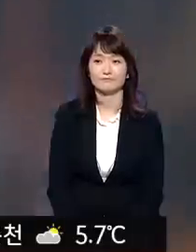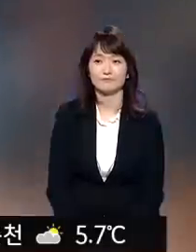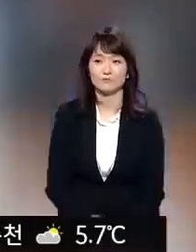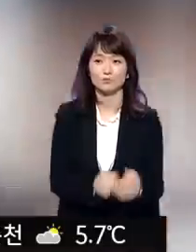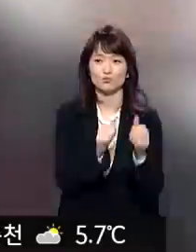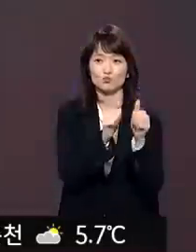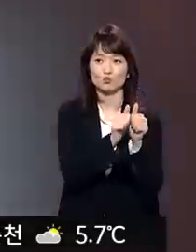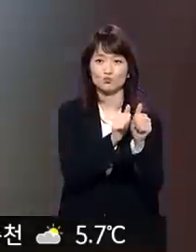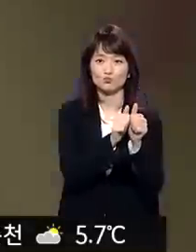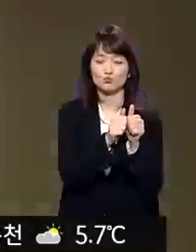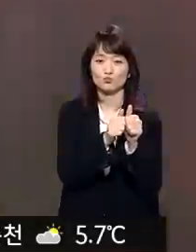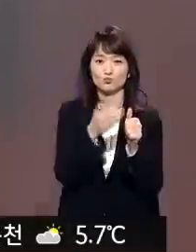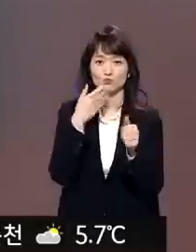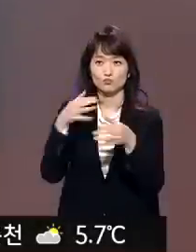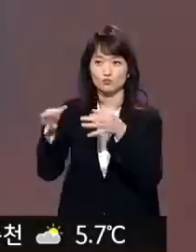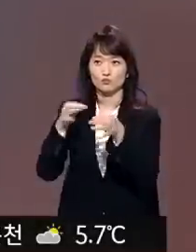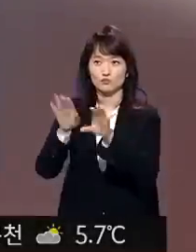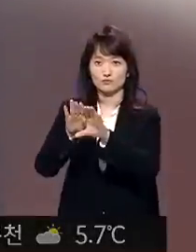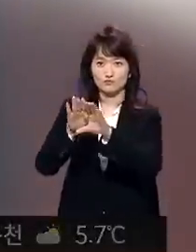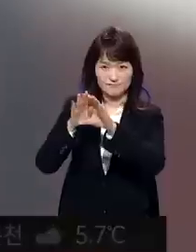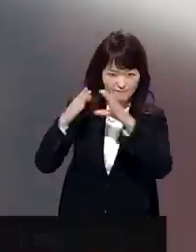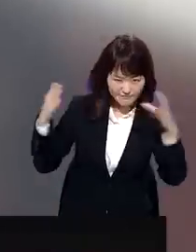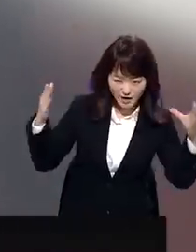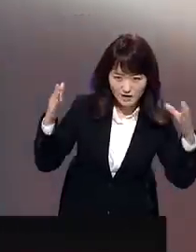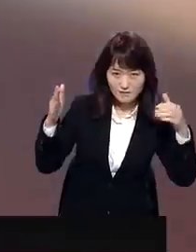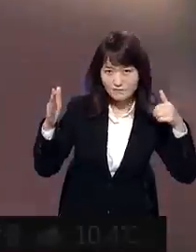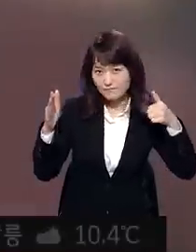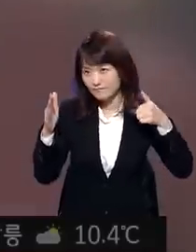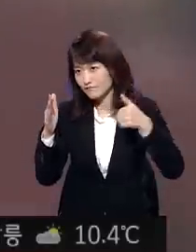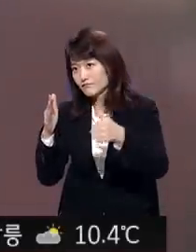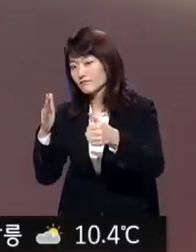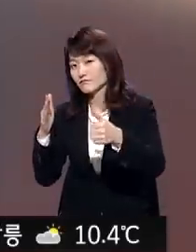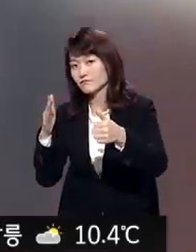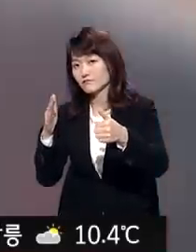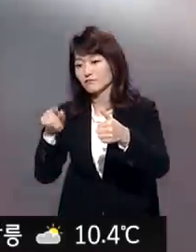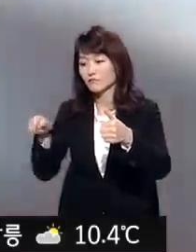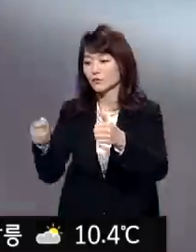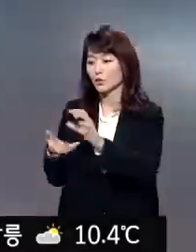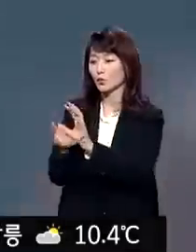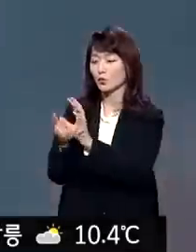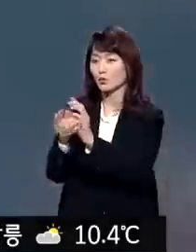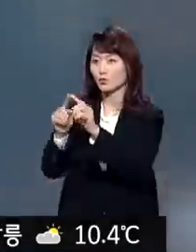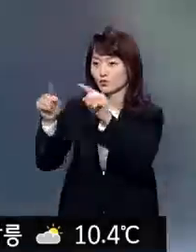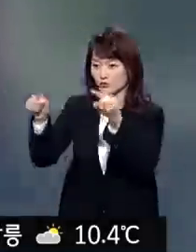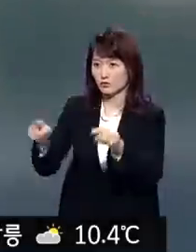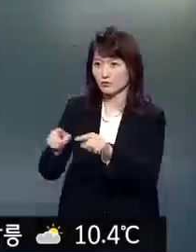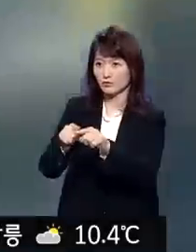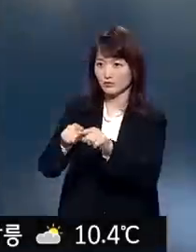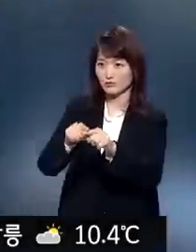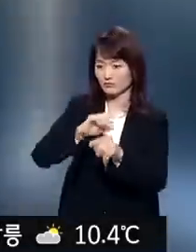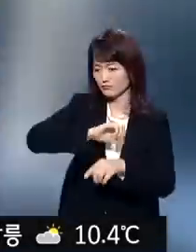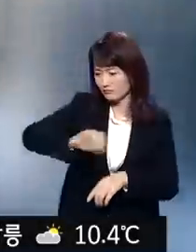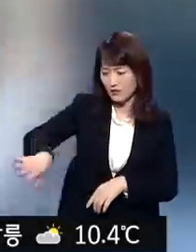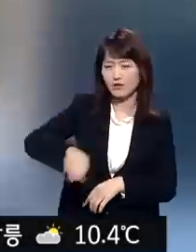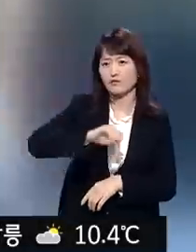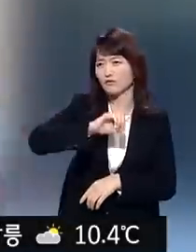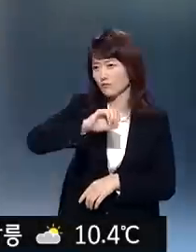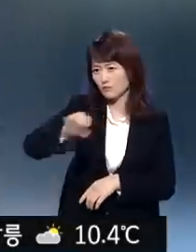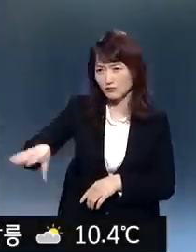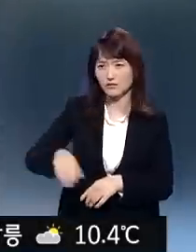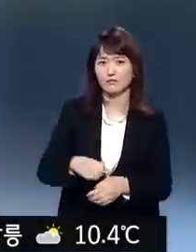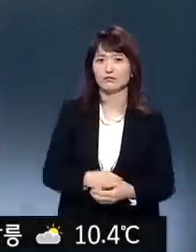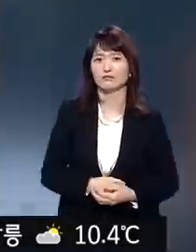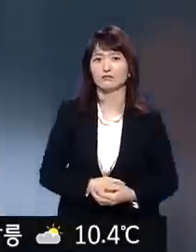한 남성이 식당 문을 세차게 열고 들어오더니 저 옆에 있던 화분들을 팔로 쓸어내리면서 바닥으로